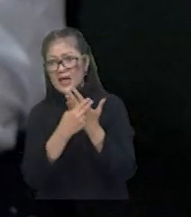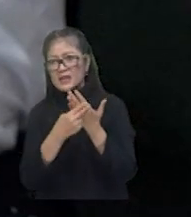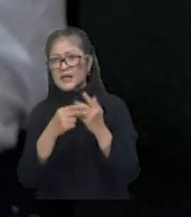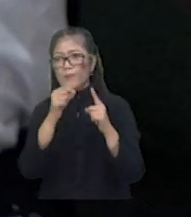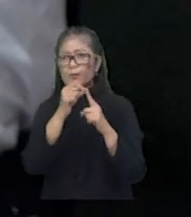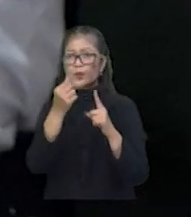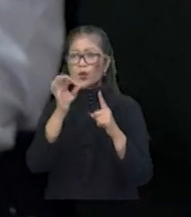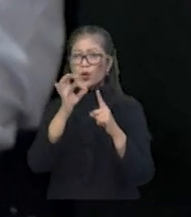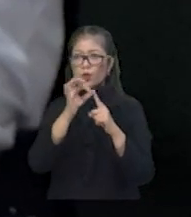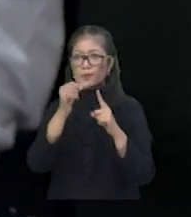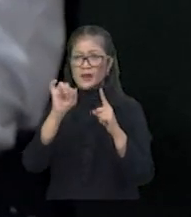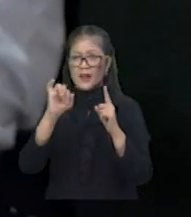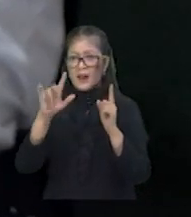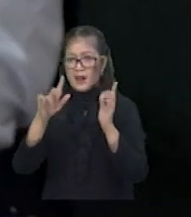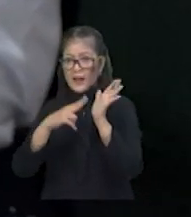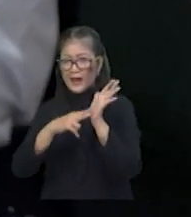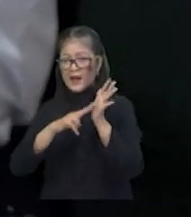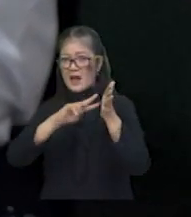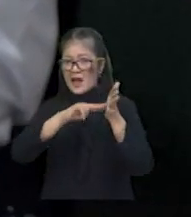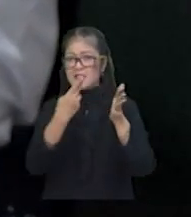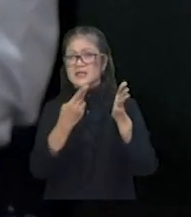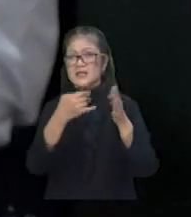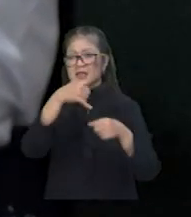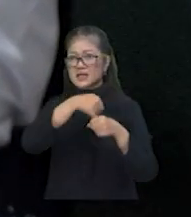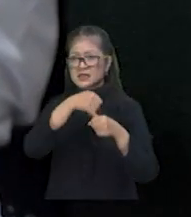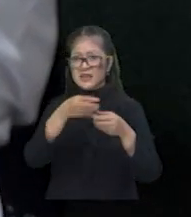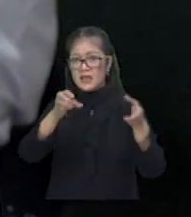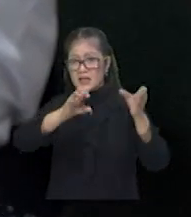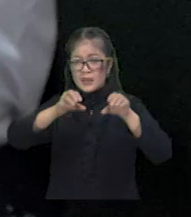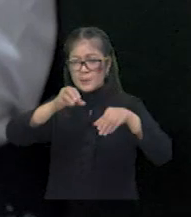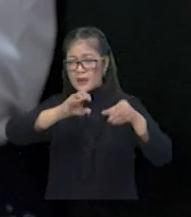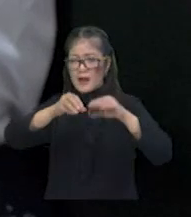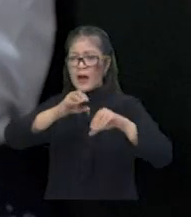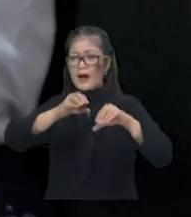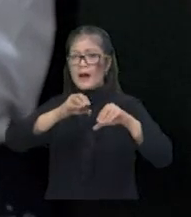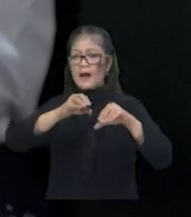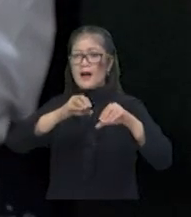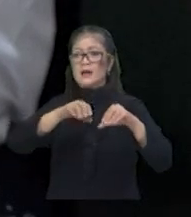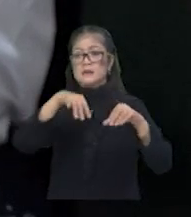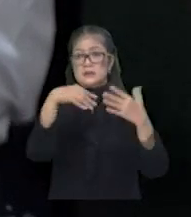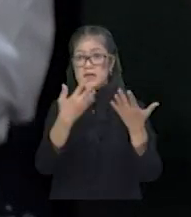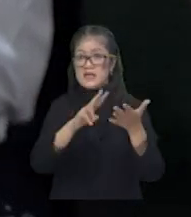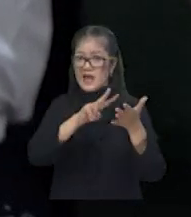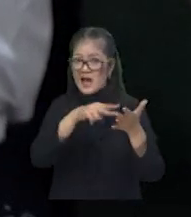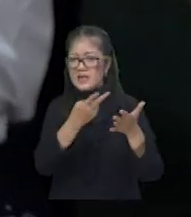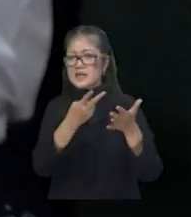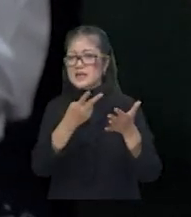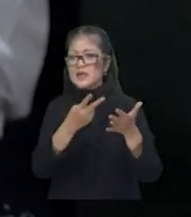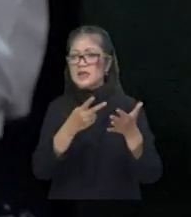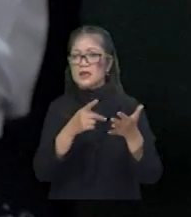atau yang disingkat PG dari cairan kimia industrial grade ya diubah seolah-olah